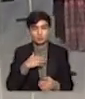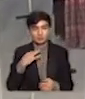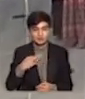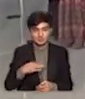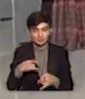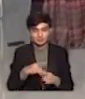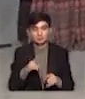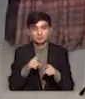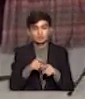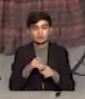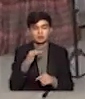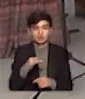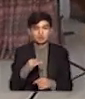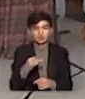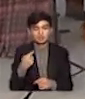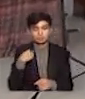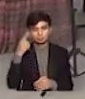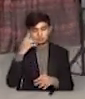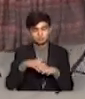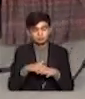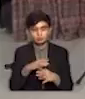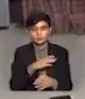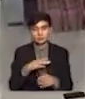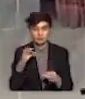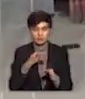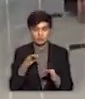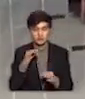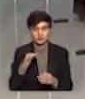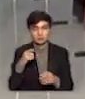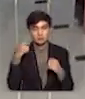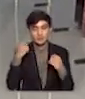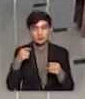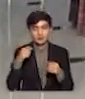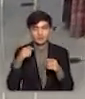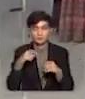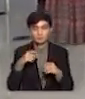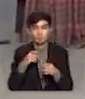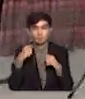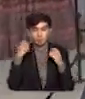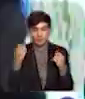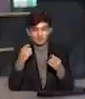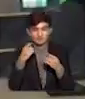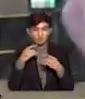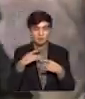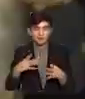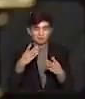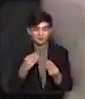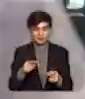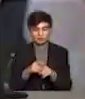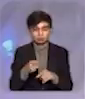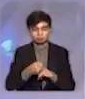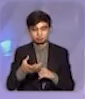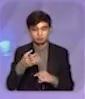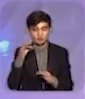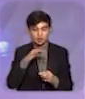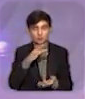келді. Содан кейін ойлап жүрген бір шүкіршілік, бір той жасайық деп. Той қаланың